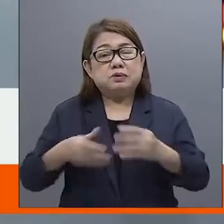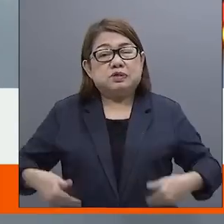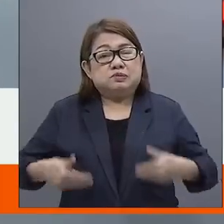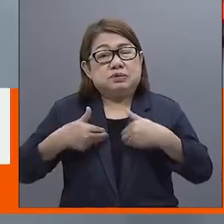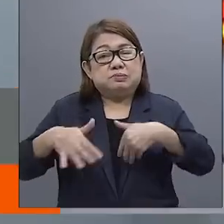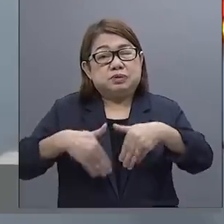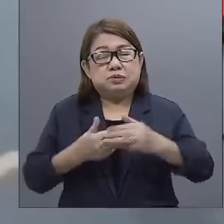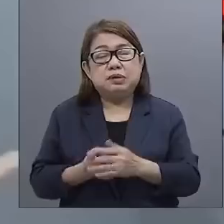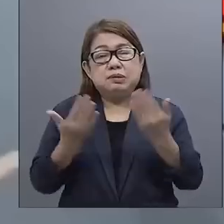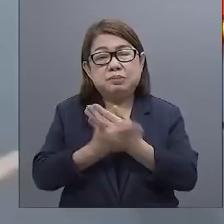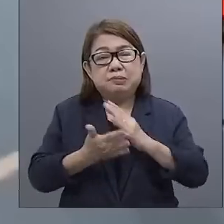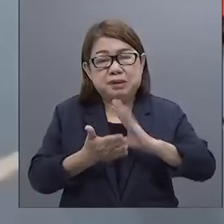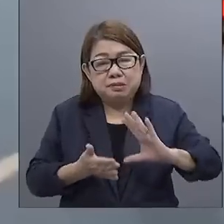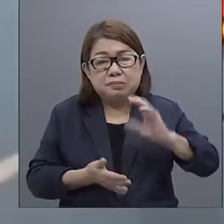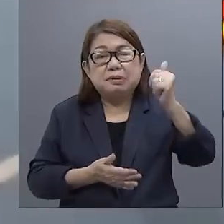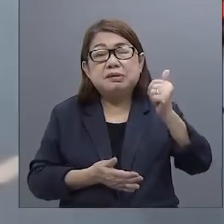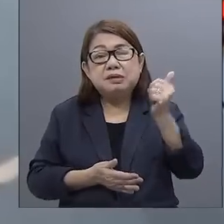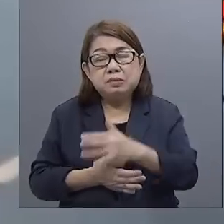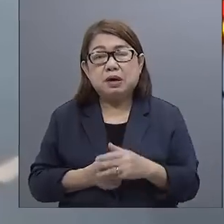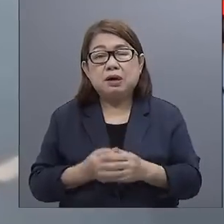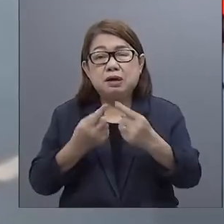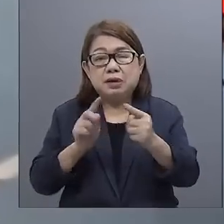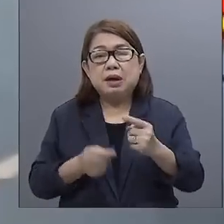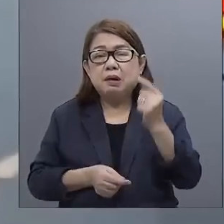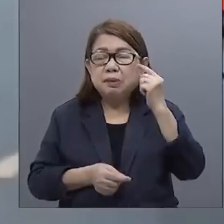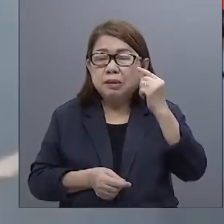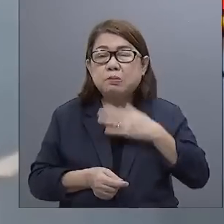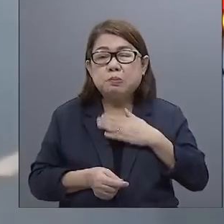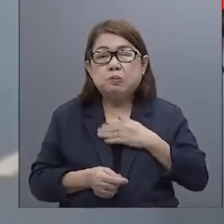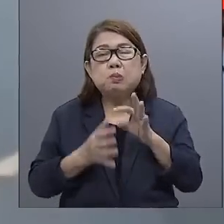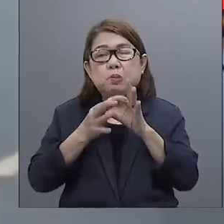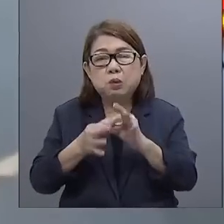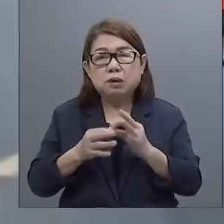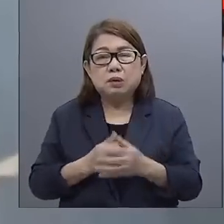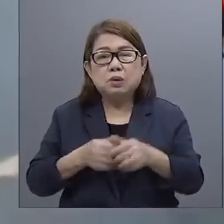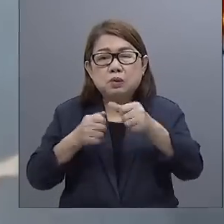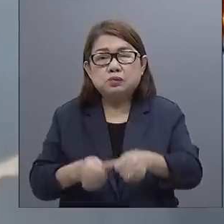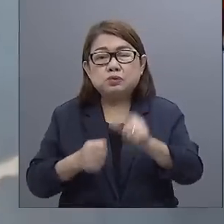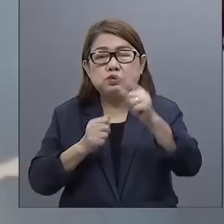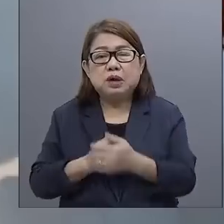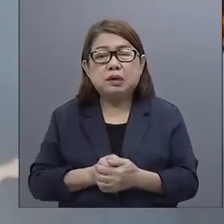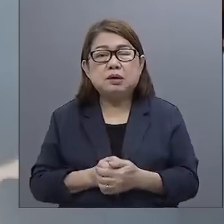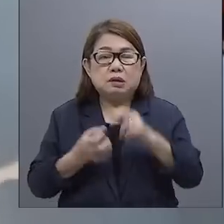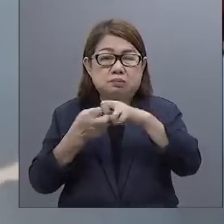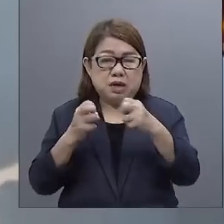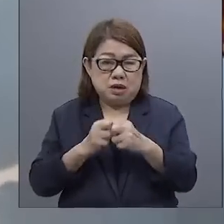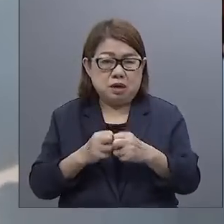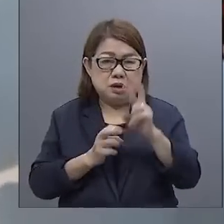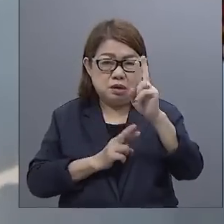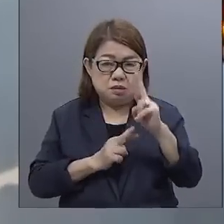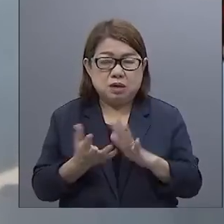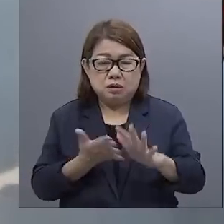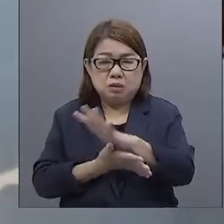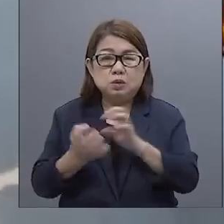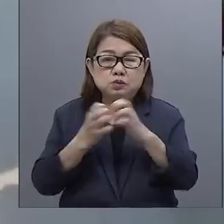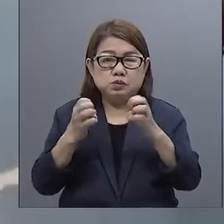การเปลี่ยนแปลงในทางที่ดีขึ้นแต่ว่าผมยังเป็นห่วงว่าจะเกิดกรณีที่มีความไม่สงบเรียบร้อยมีการต่